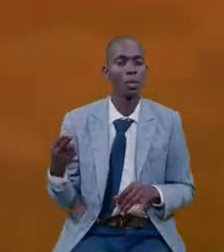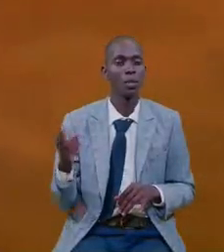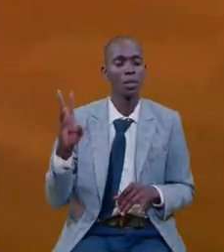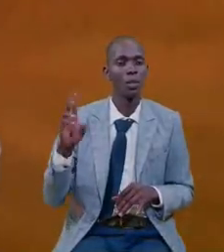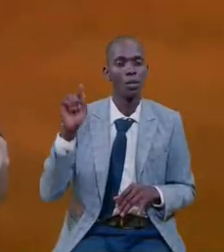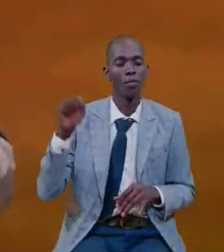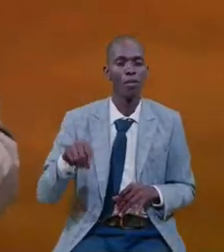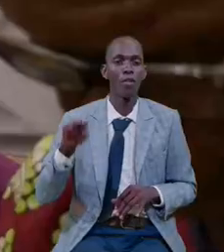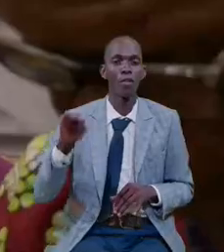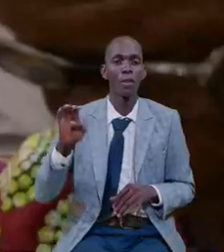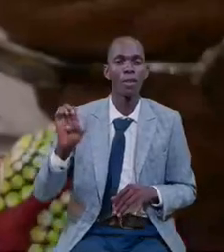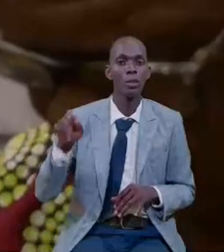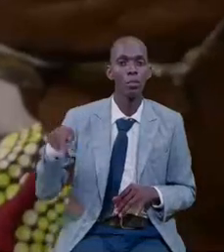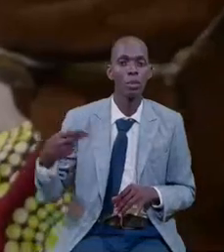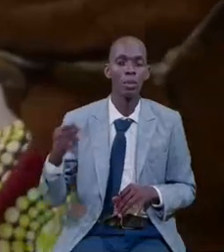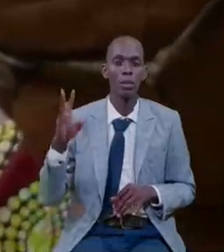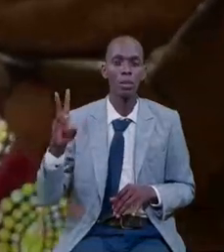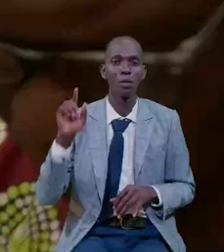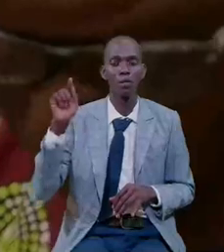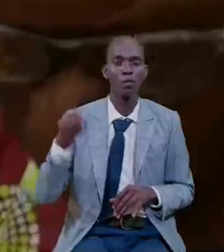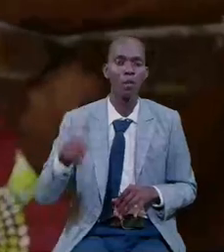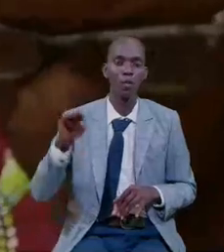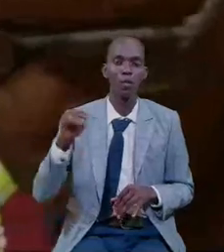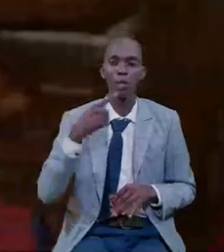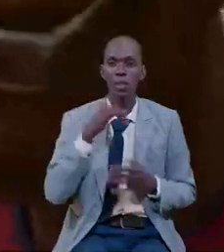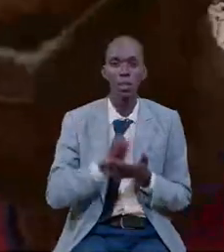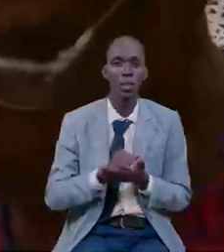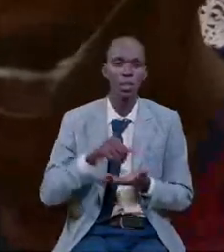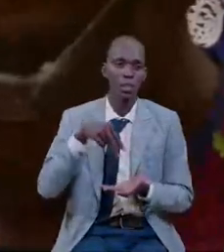verset 14. Éphésiens 6, 14.